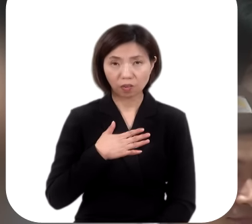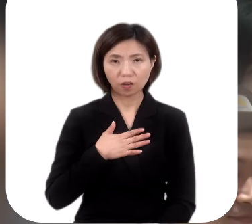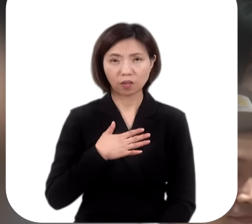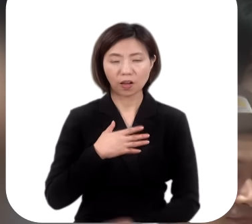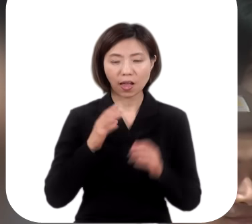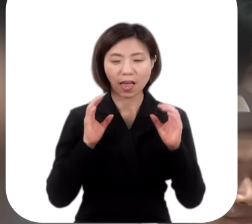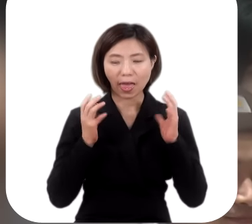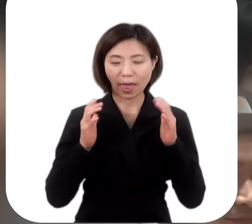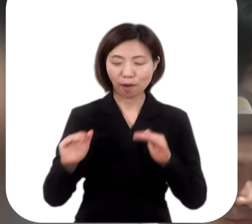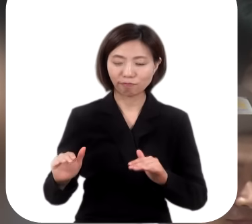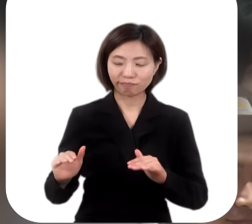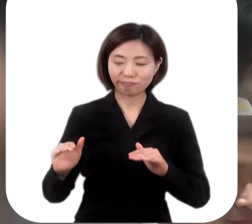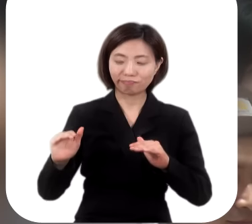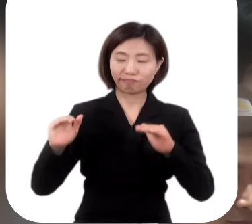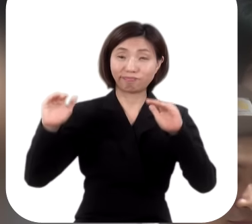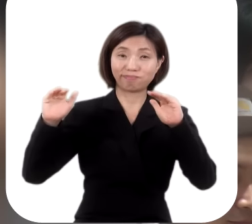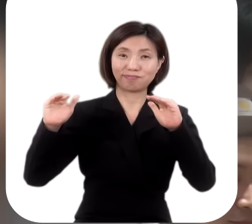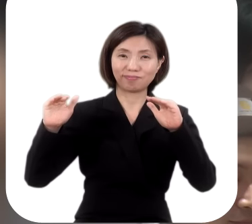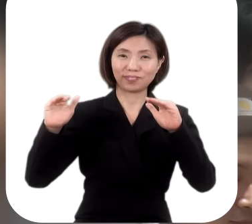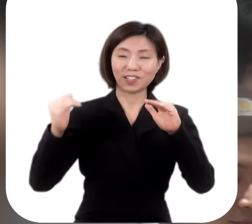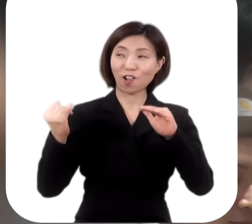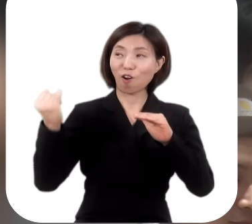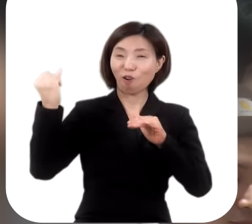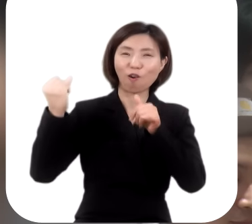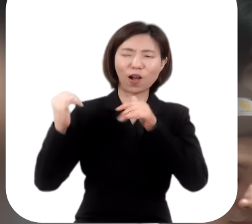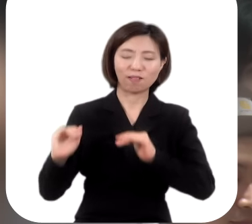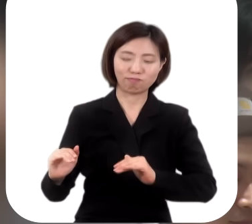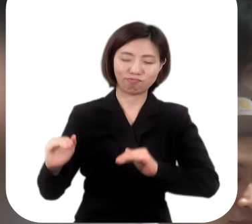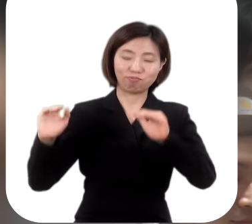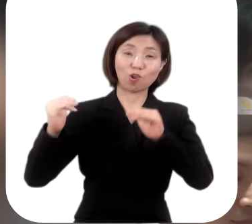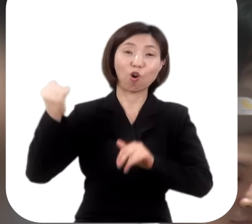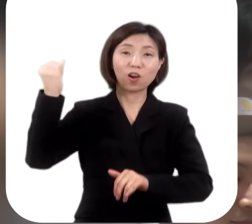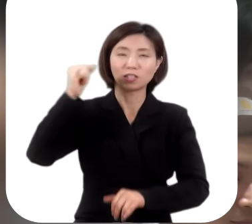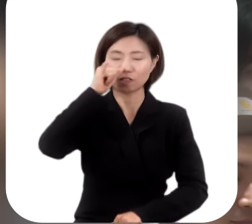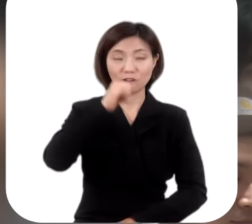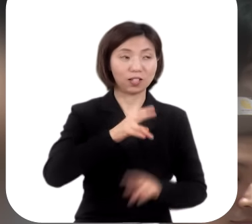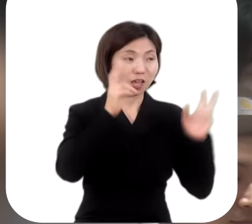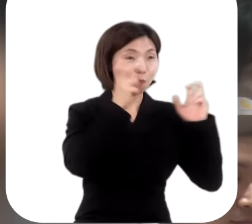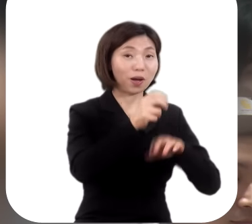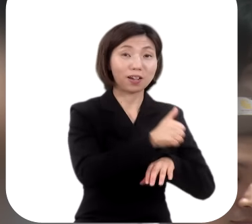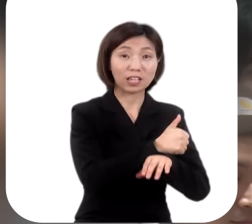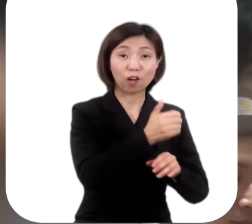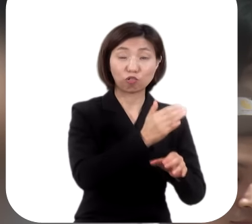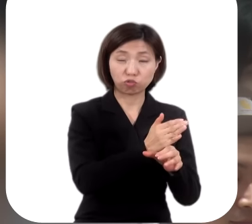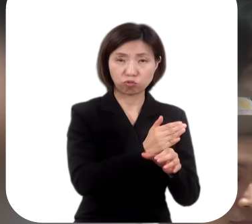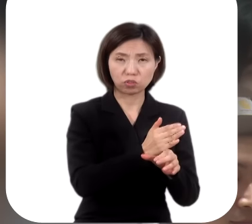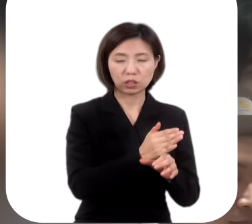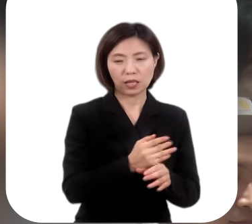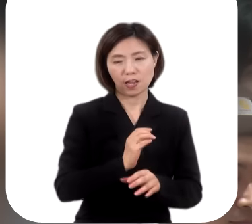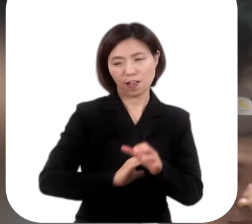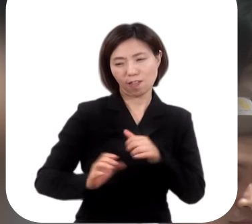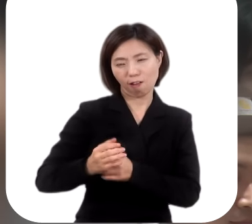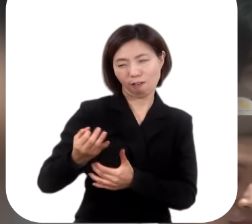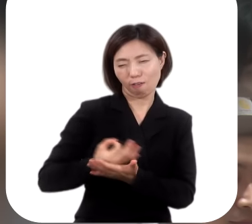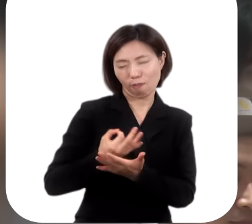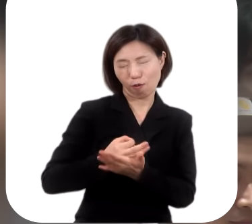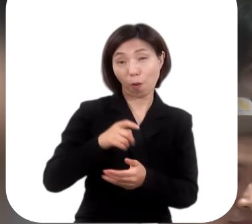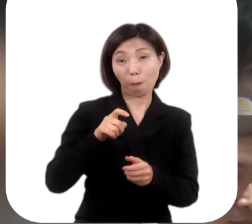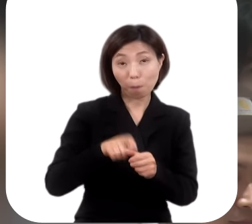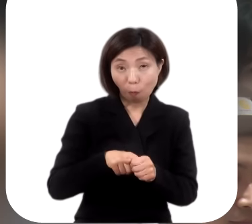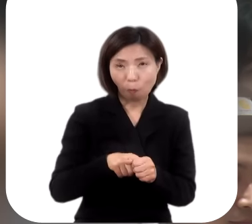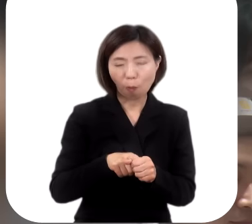저는 지금 어릴 적부터 알고 지낸 그 친한 언니가 있었는데, 저는 지금 회사 생활을 하고 있지만 좀